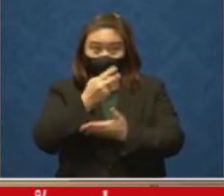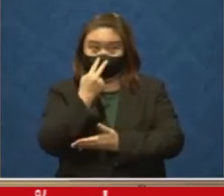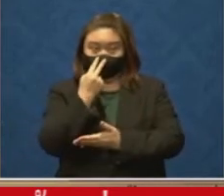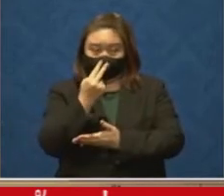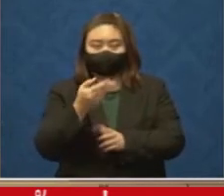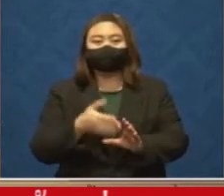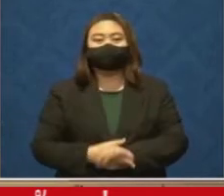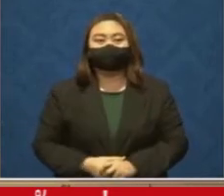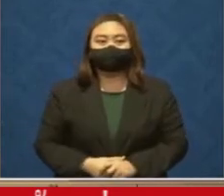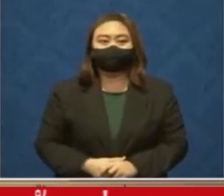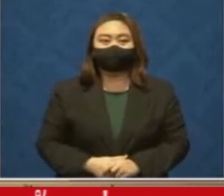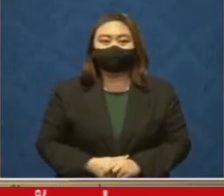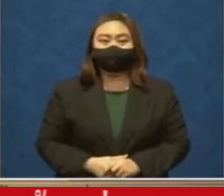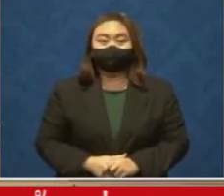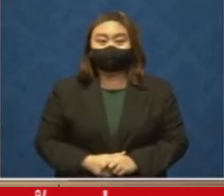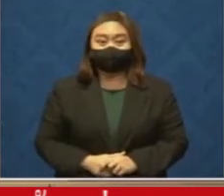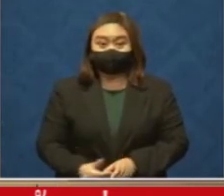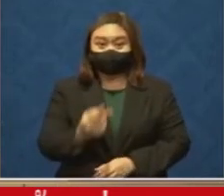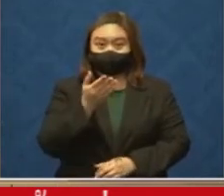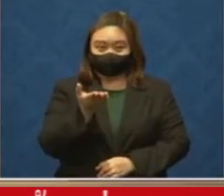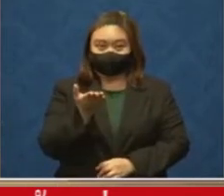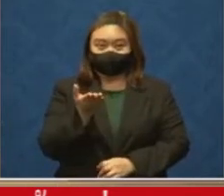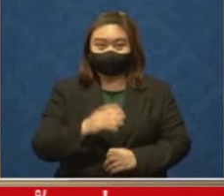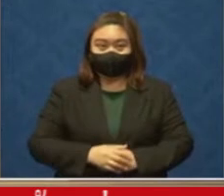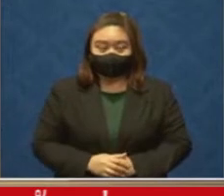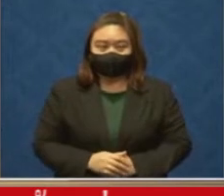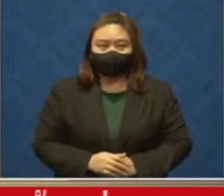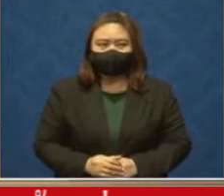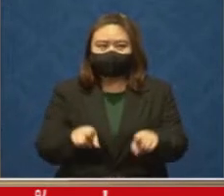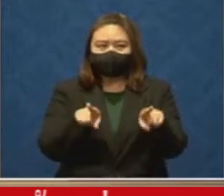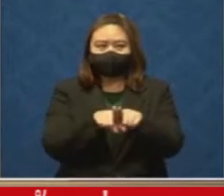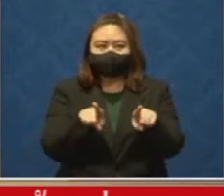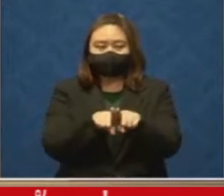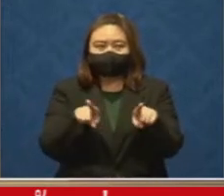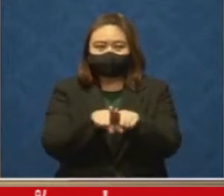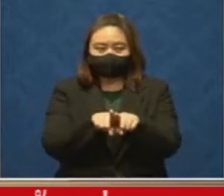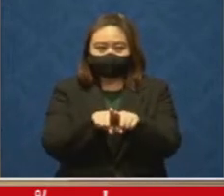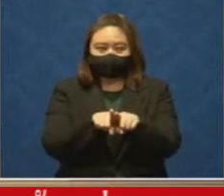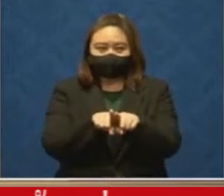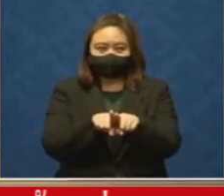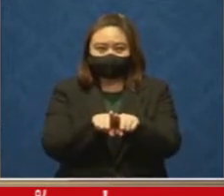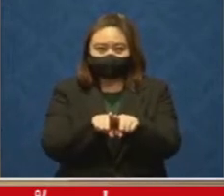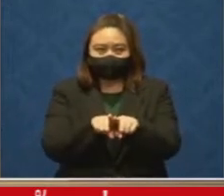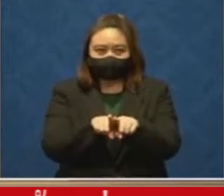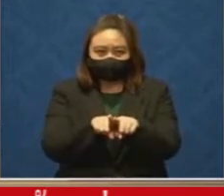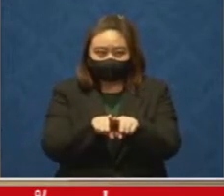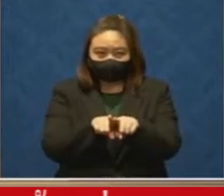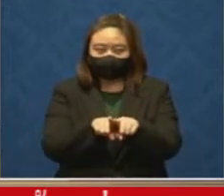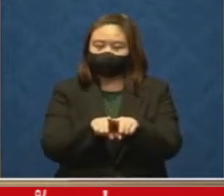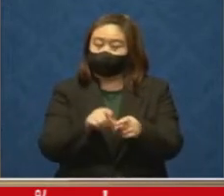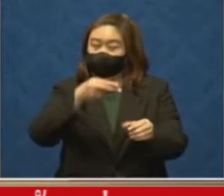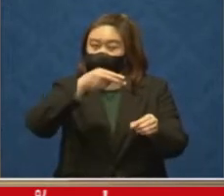ครับอันนี้ครับ เป็นเคลอขายเรีกว่า อภิมหา